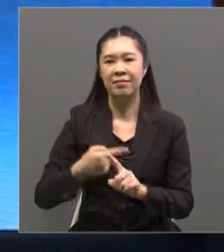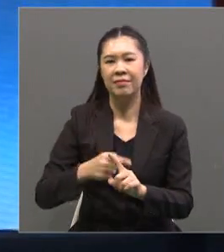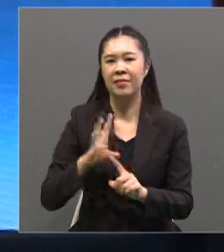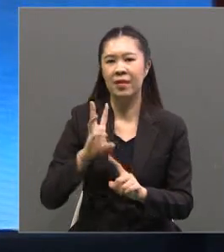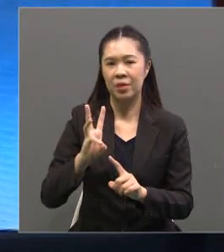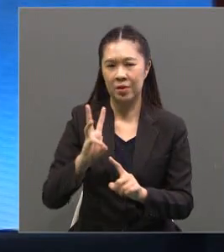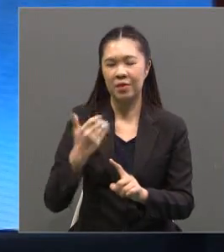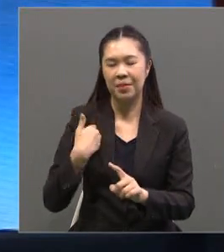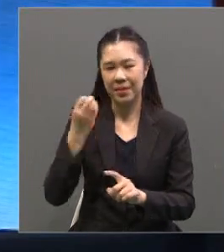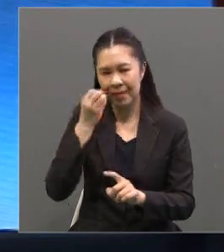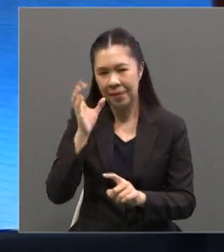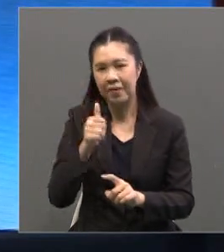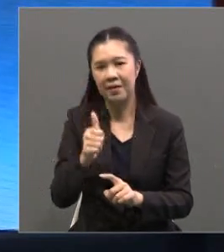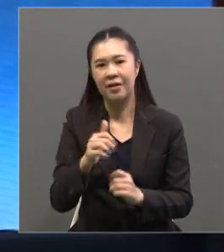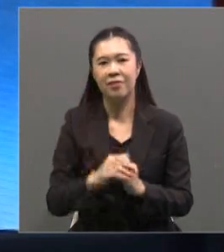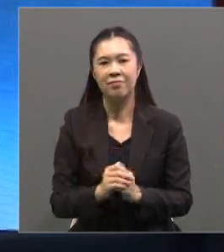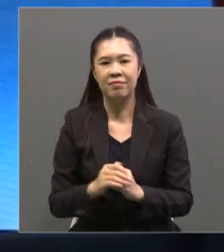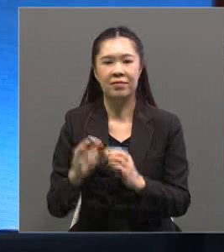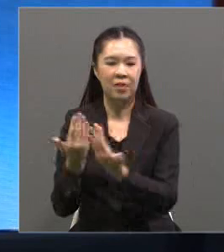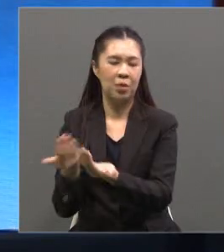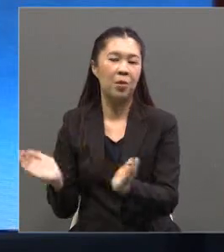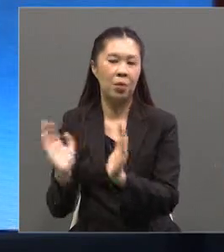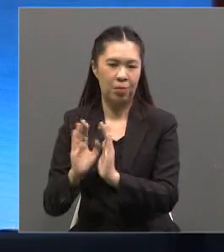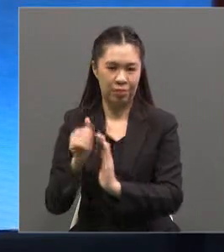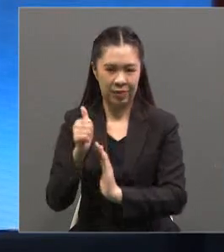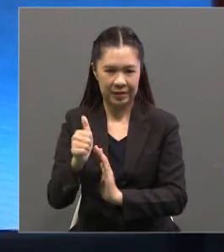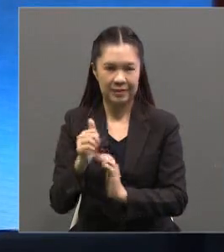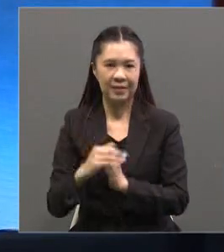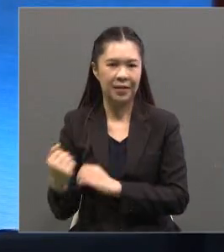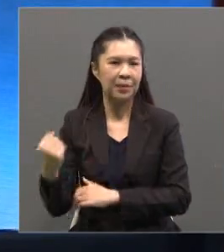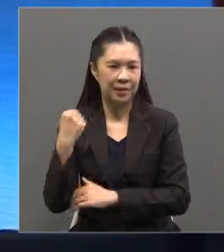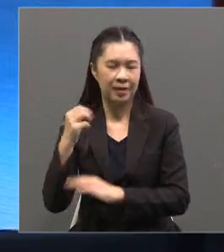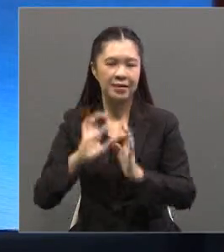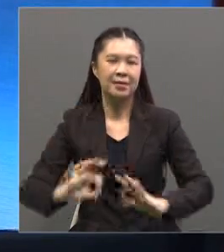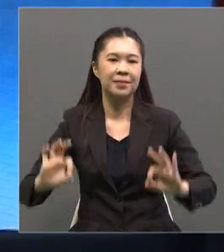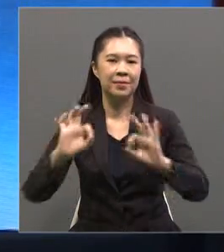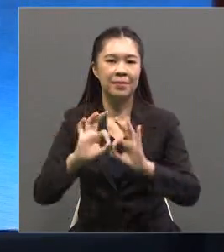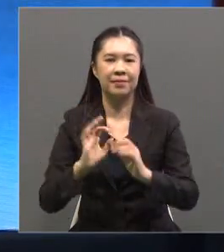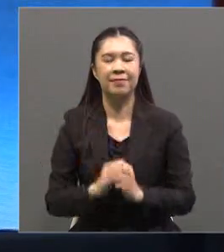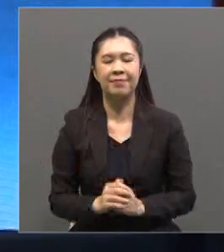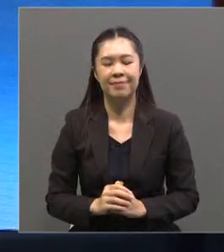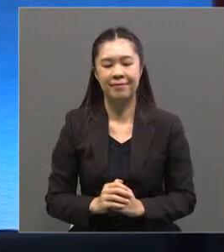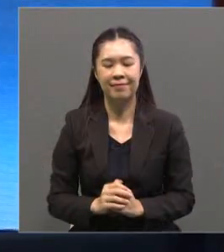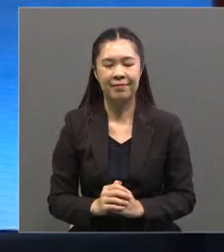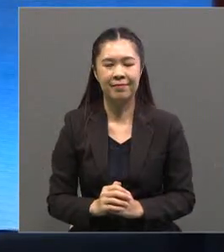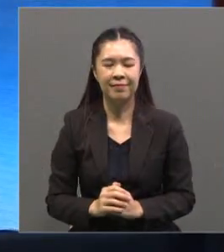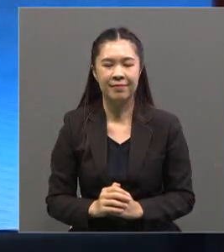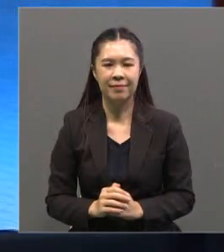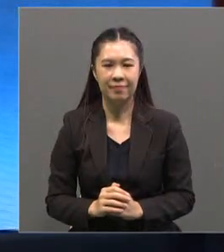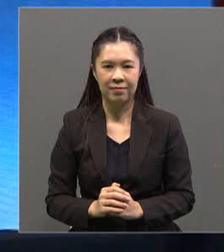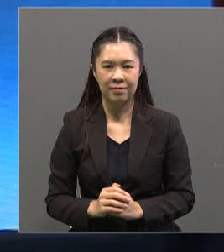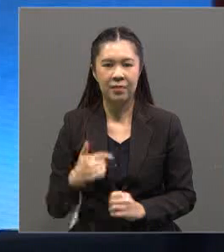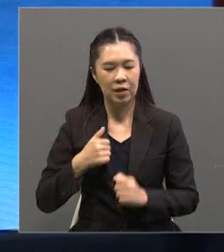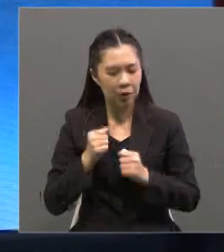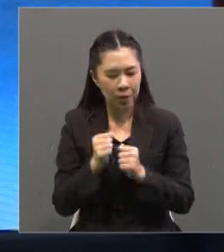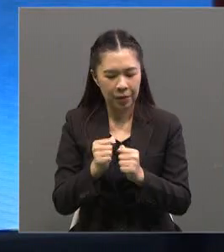บ้านบ้าง ผมคิดว่าพอครับสถาบันครอบครัวก็ได้แข็งแกร่งขึ้นด้วยนะครับเรื่องนี้ก็เป็นเรื่องสำคัญซึ่งหลายท่านอาจจะมองข้ามไปนะครับเราพยายามม